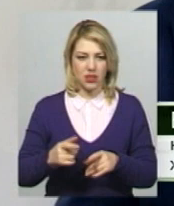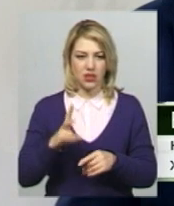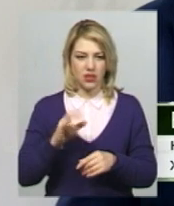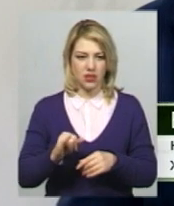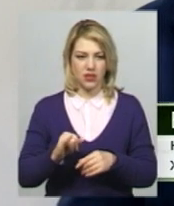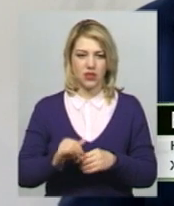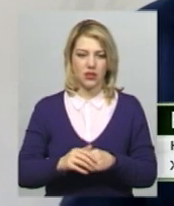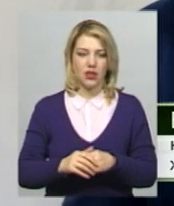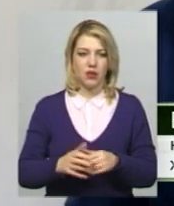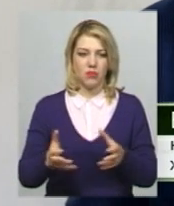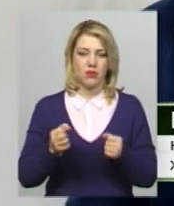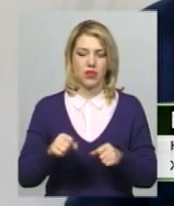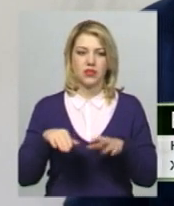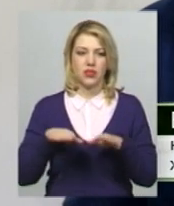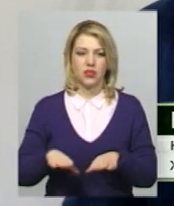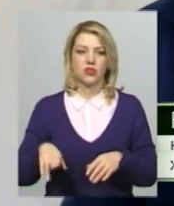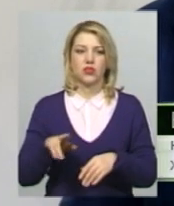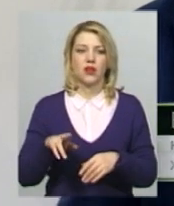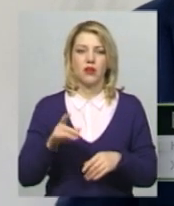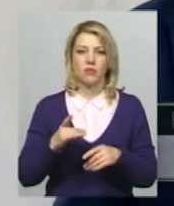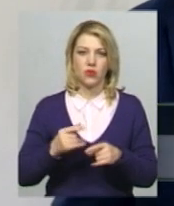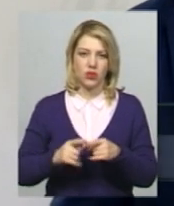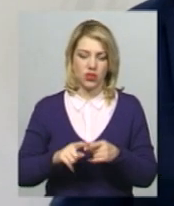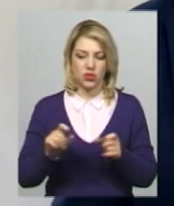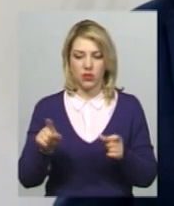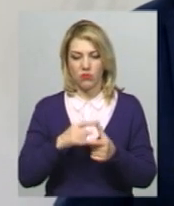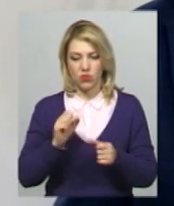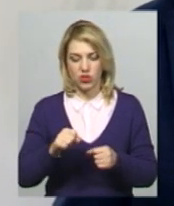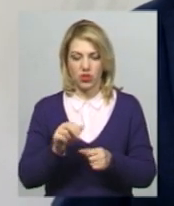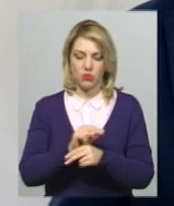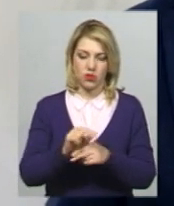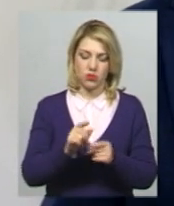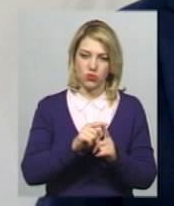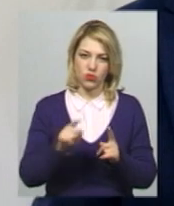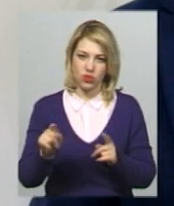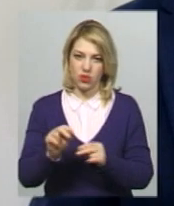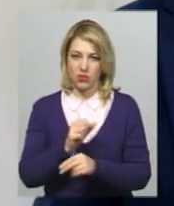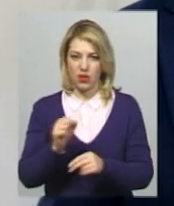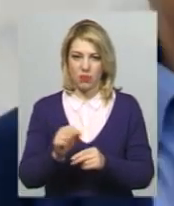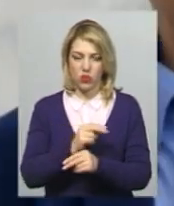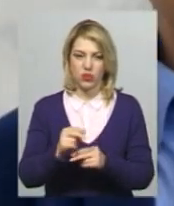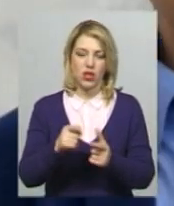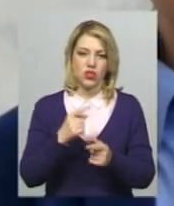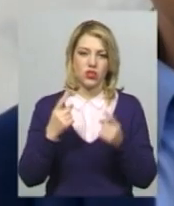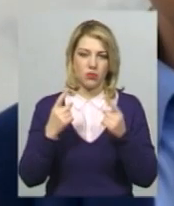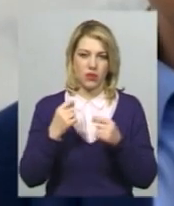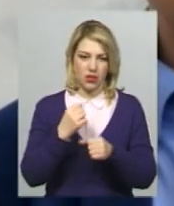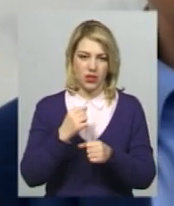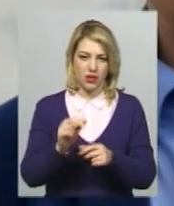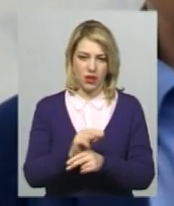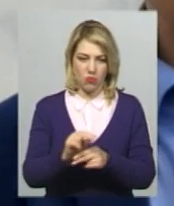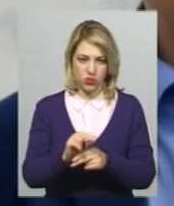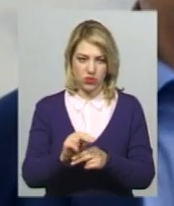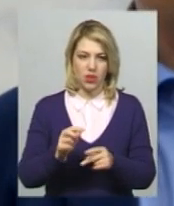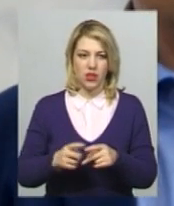приймається рішення про те, чи її можна відремонтувати поточним ремонтом, чи вона підлягає капіталі. Капітальний ремонт